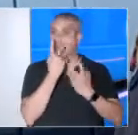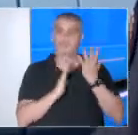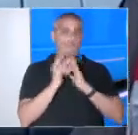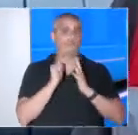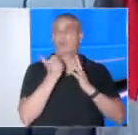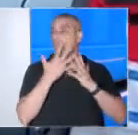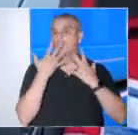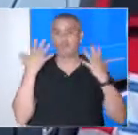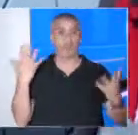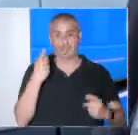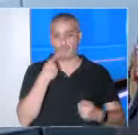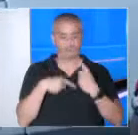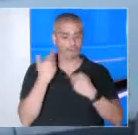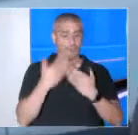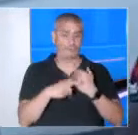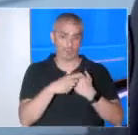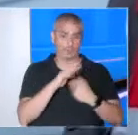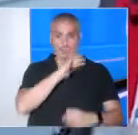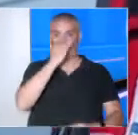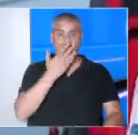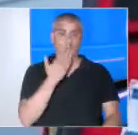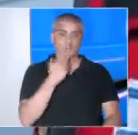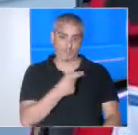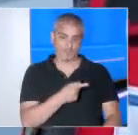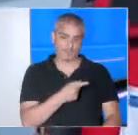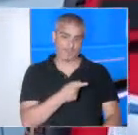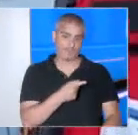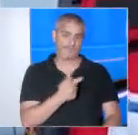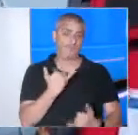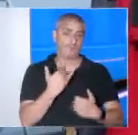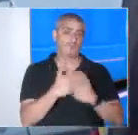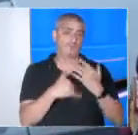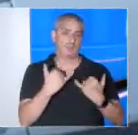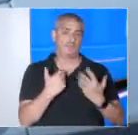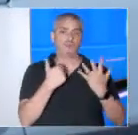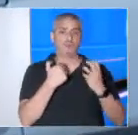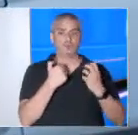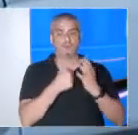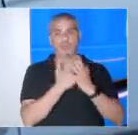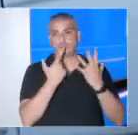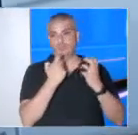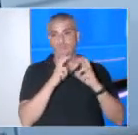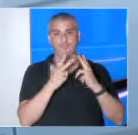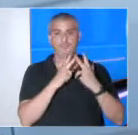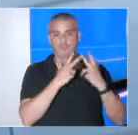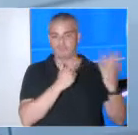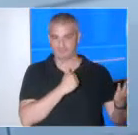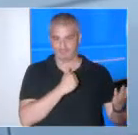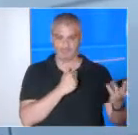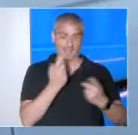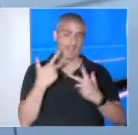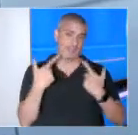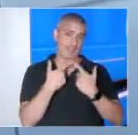השריפות אולי הגדולה ביותר בשנים האחרונות בערי ירושלים. בשלב זה פועלים כ-60 עד 70 צוותי